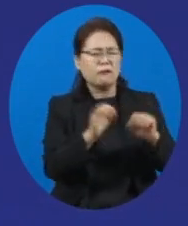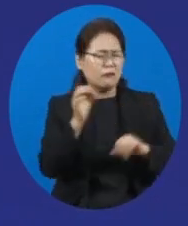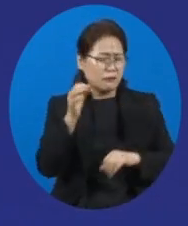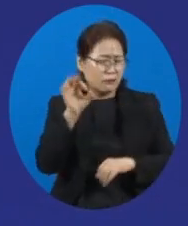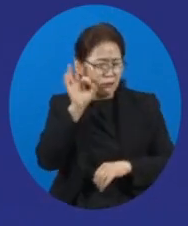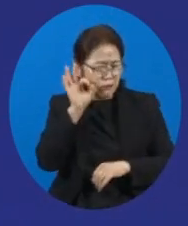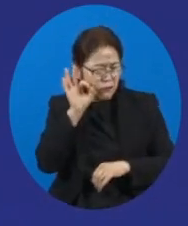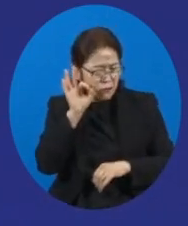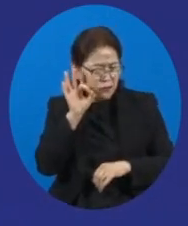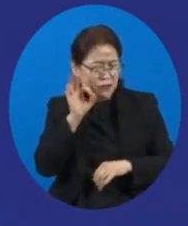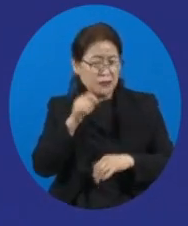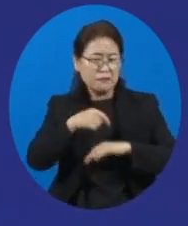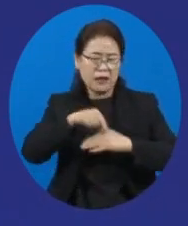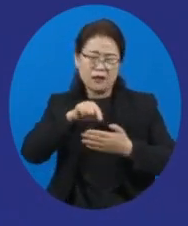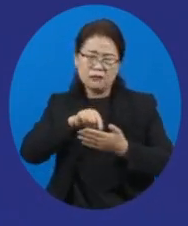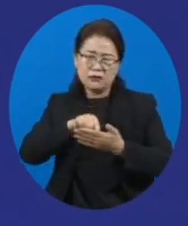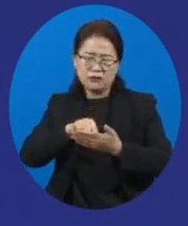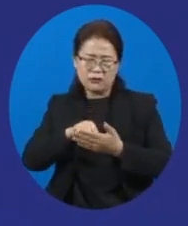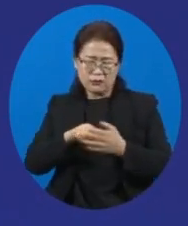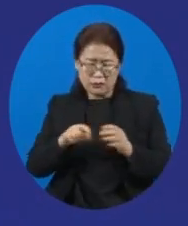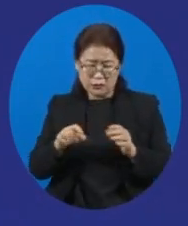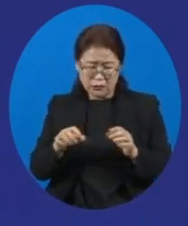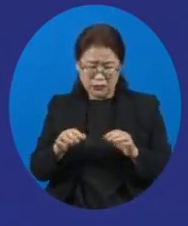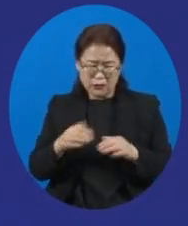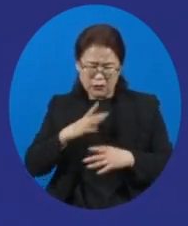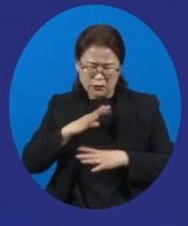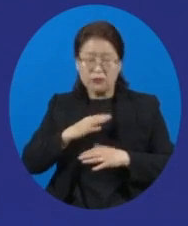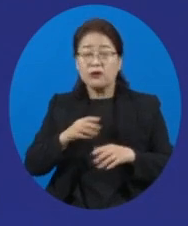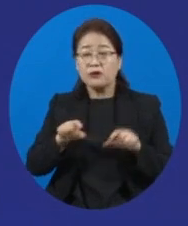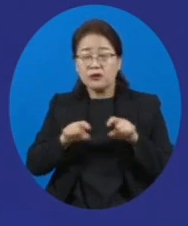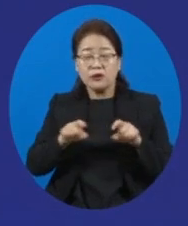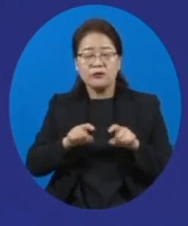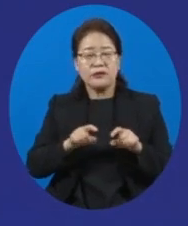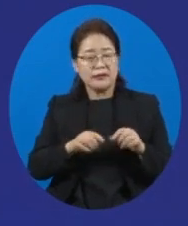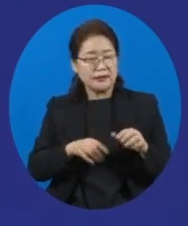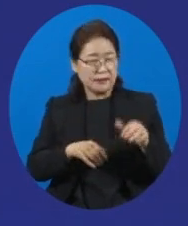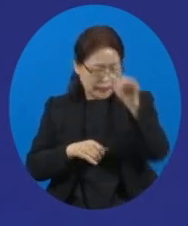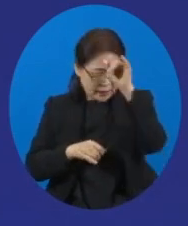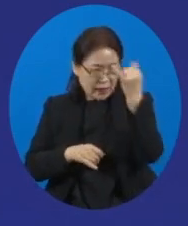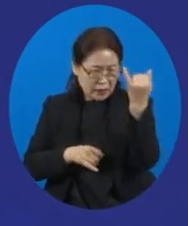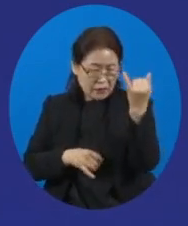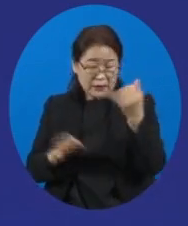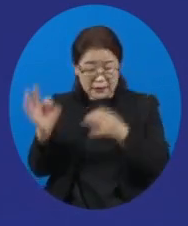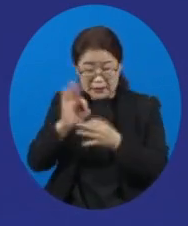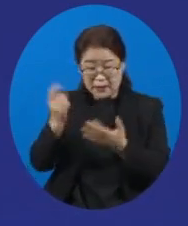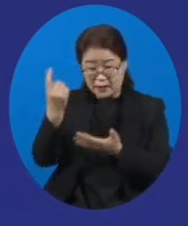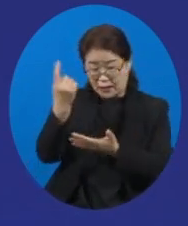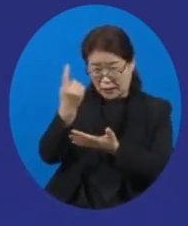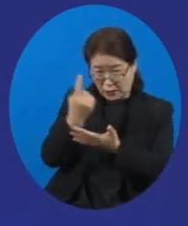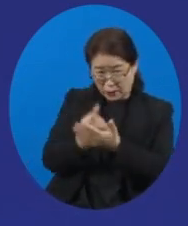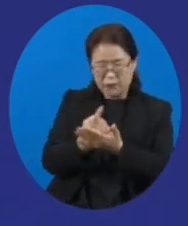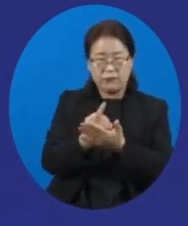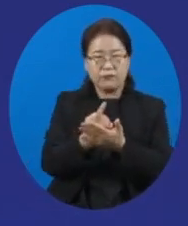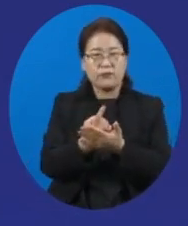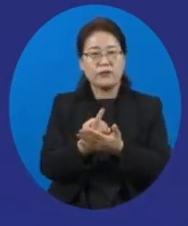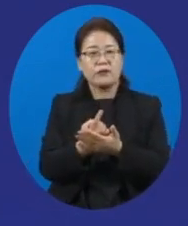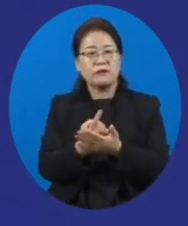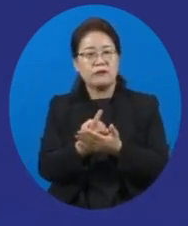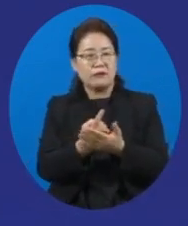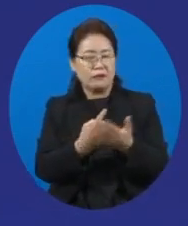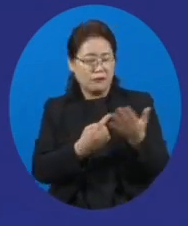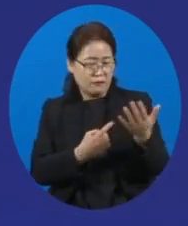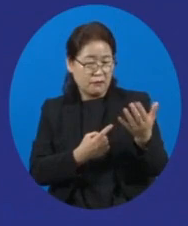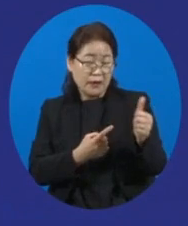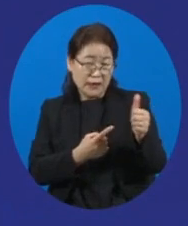수치스럽고 부끄러운 마음으로 두려워 떨고 있는 아담과 하와를 찾아오셨습니다. 그리고 아담을